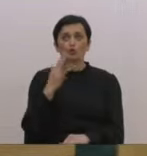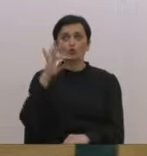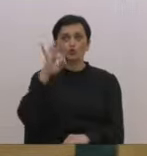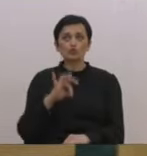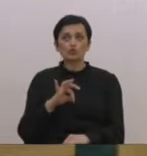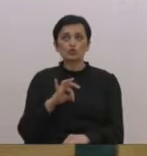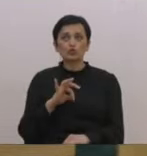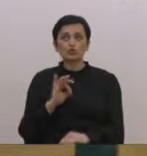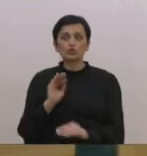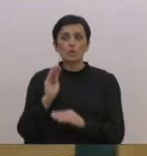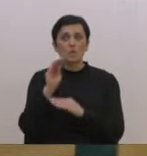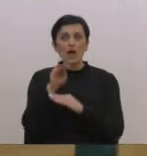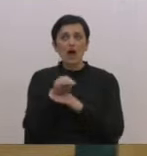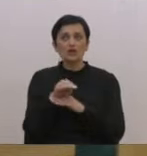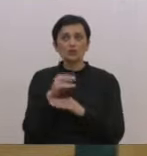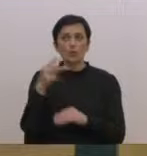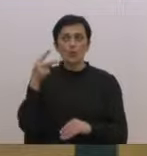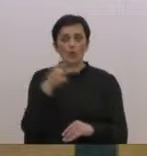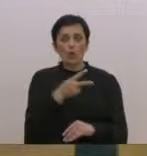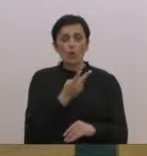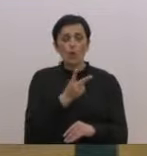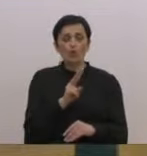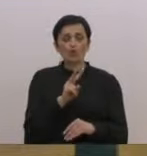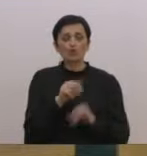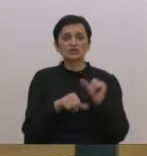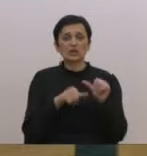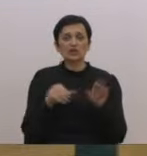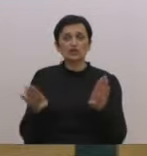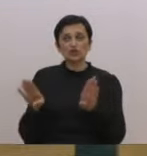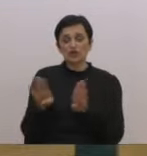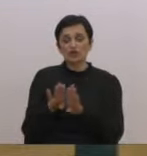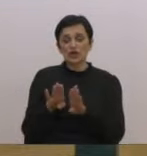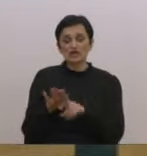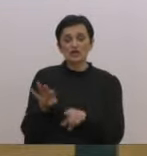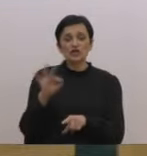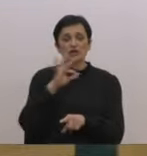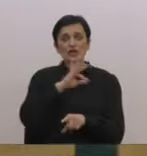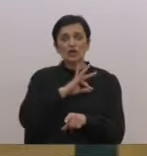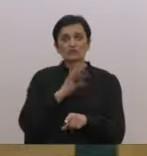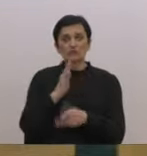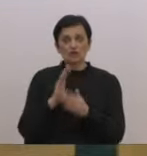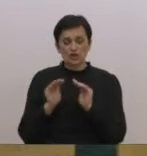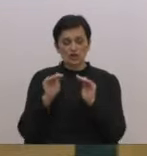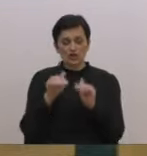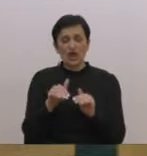25%-იანი მატება 2022 წელთან შედარებით. ხელშესახები მატებაა,